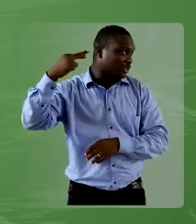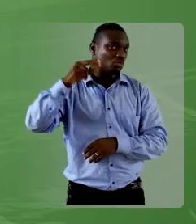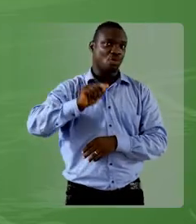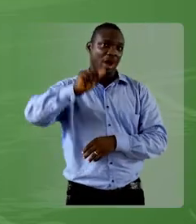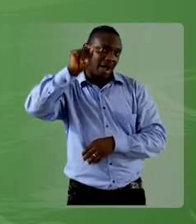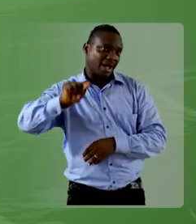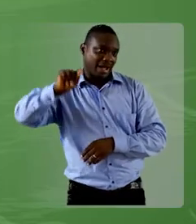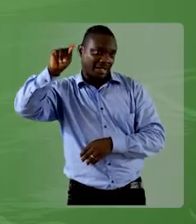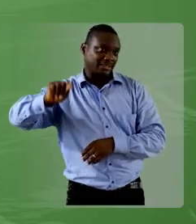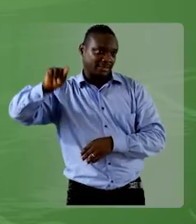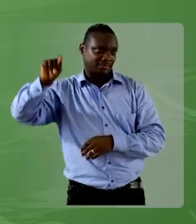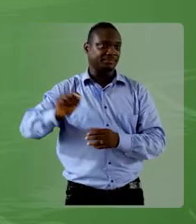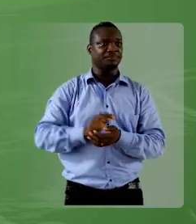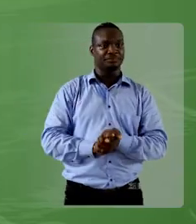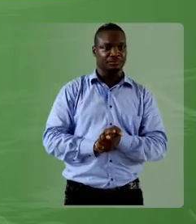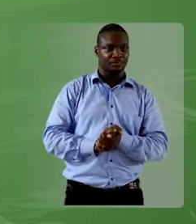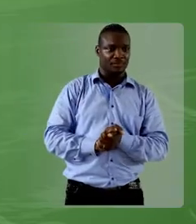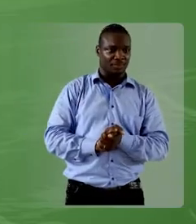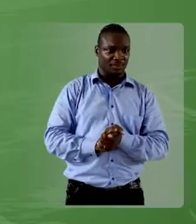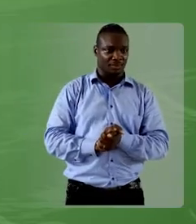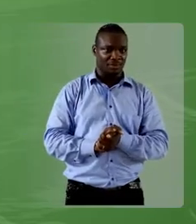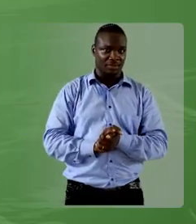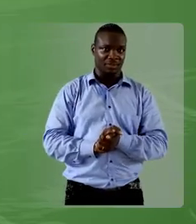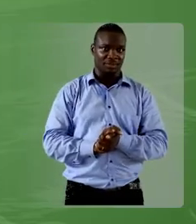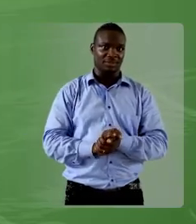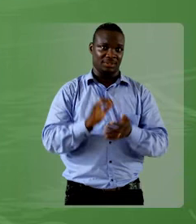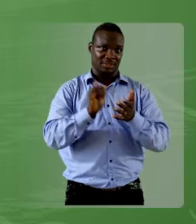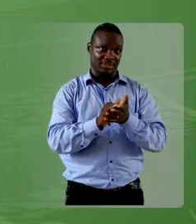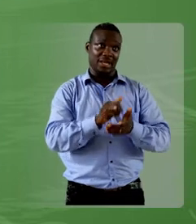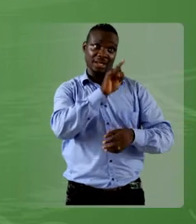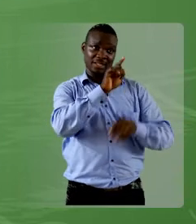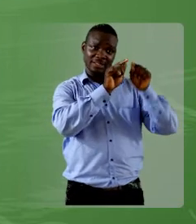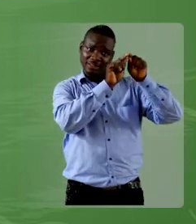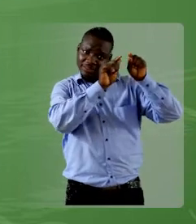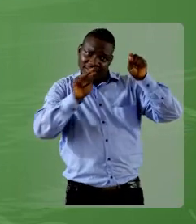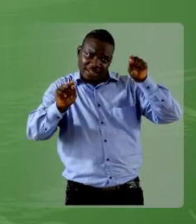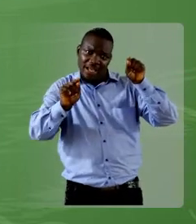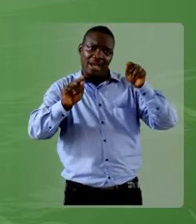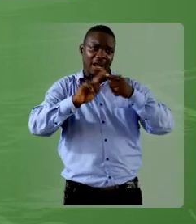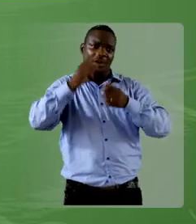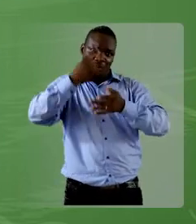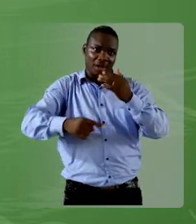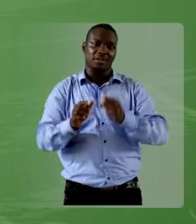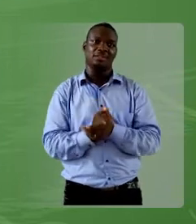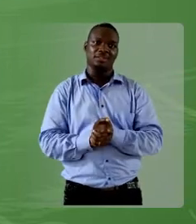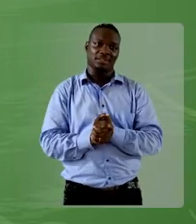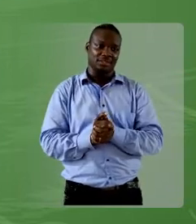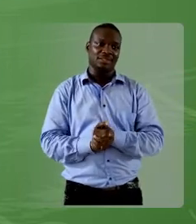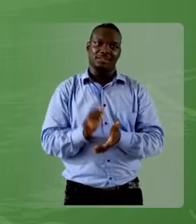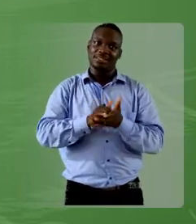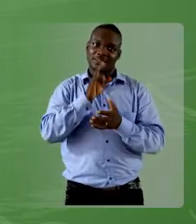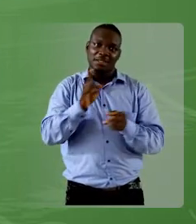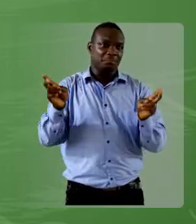méthode radiométrique. La méthode radiométrique est reliée au petit